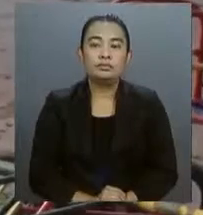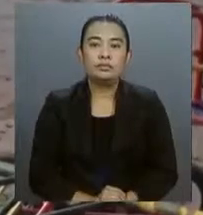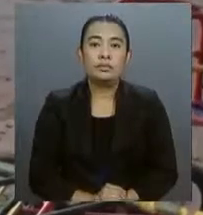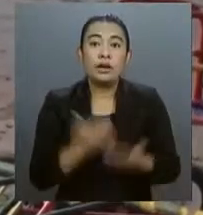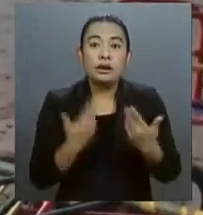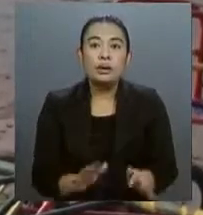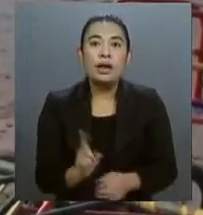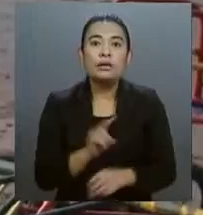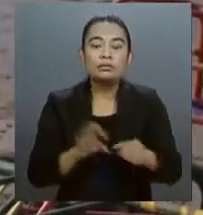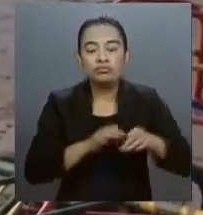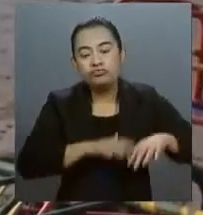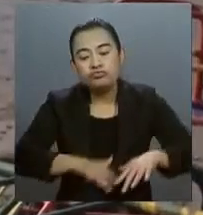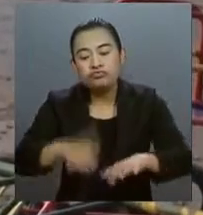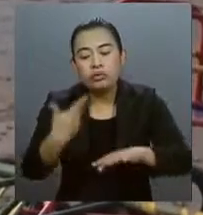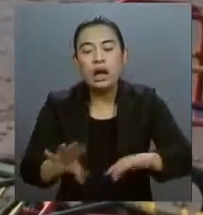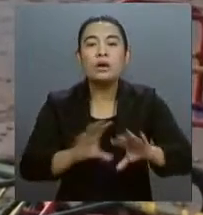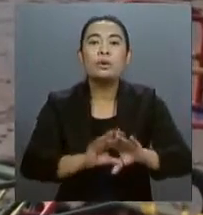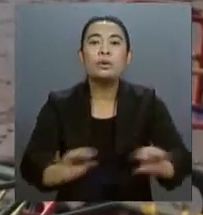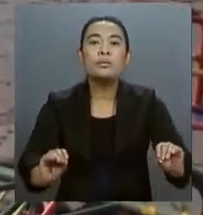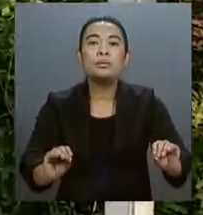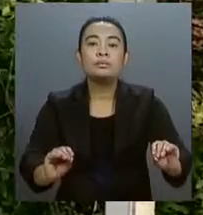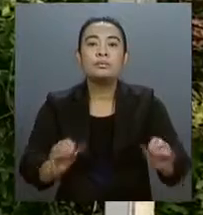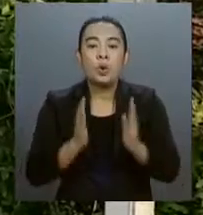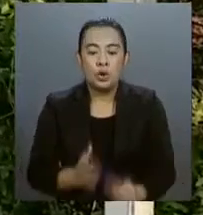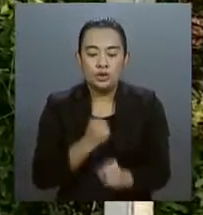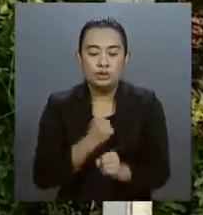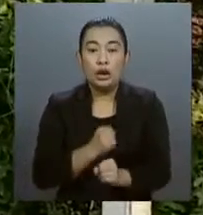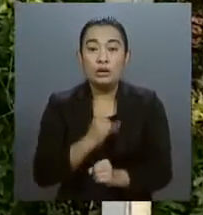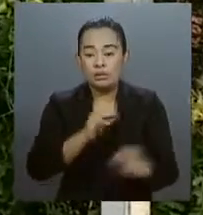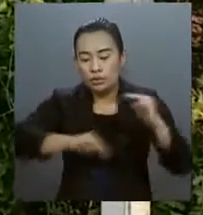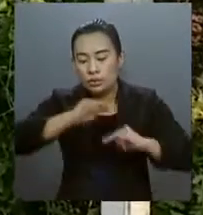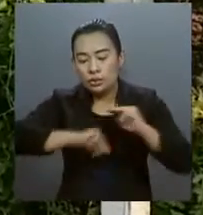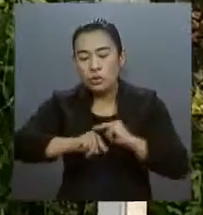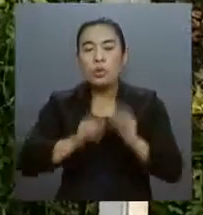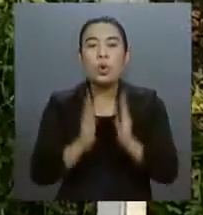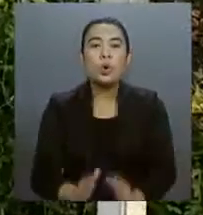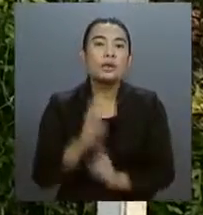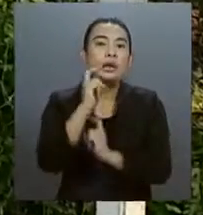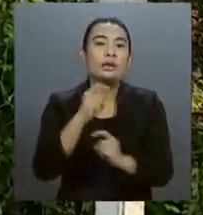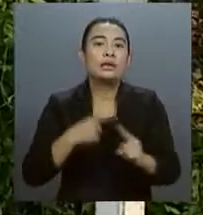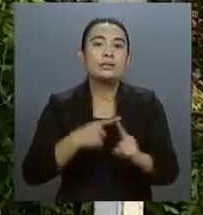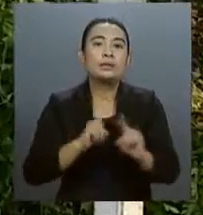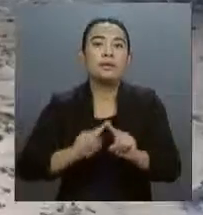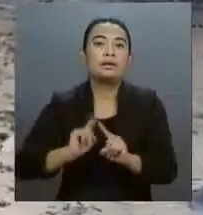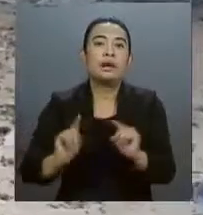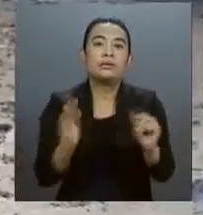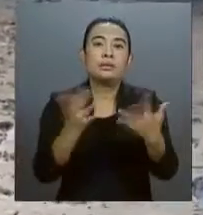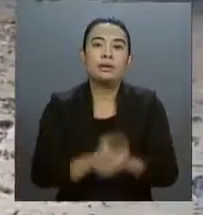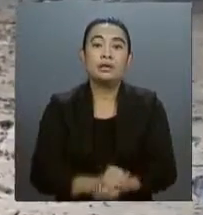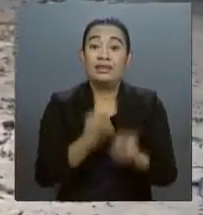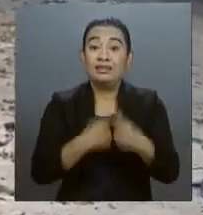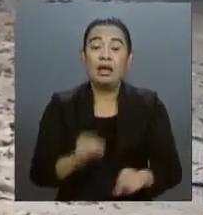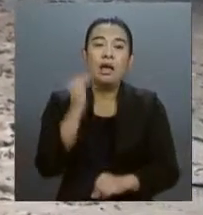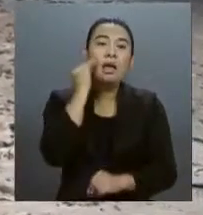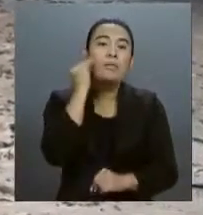เข้าสู่ภาวะปกติเจ้าหน้าที่ได้ออกสำรวจพื้นที่แลพบว่าไม่มีผู้ได้รับอันตราแต่ว่ามีบ้านเรือนถูกดิน